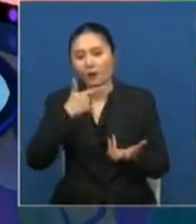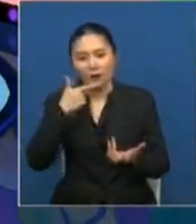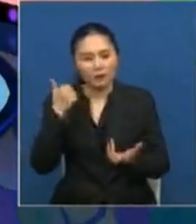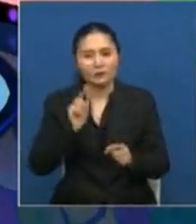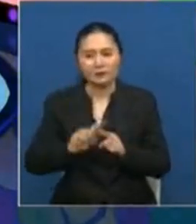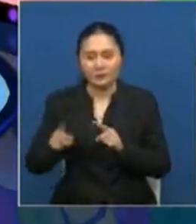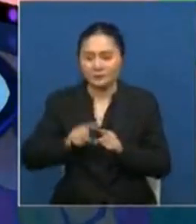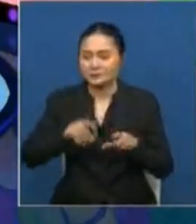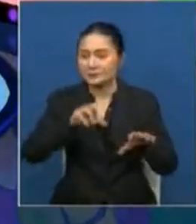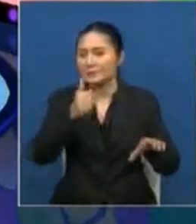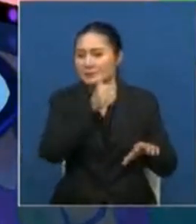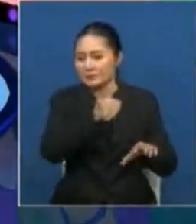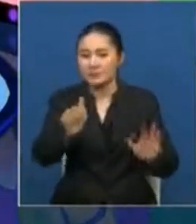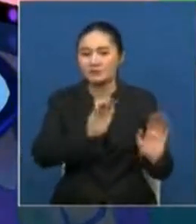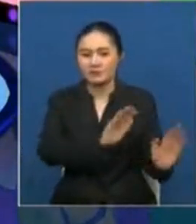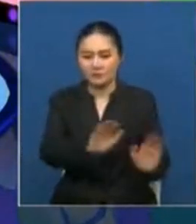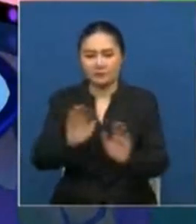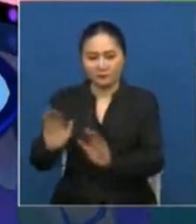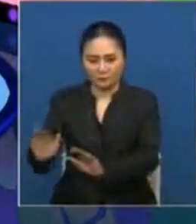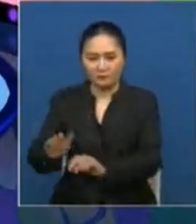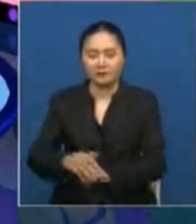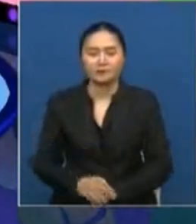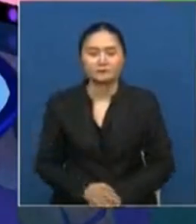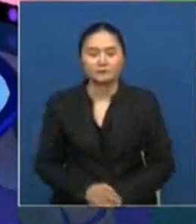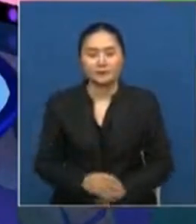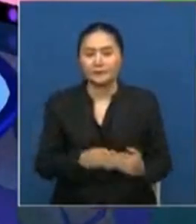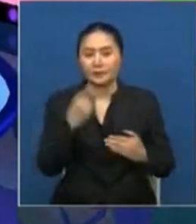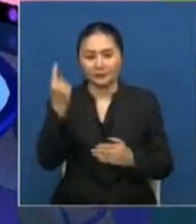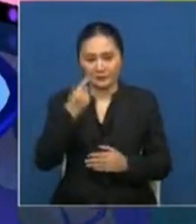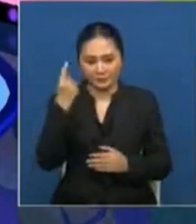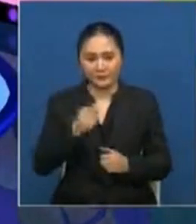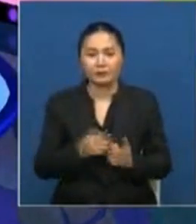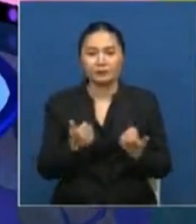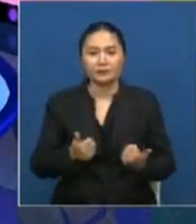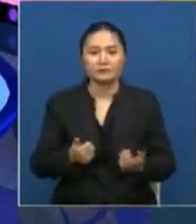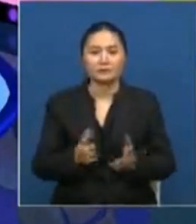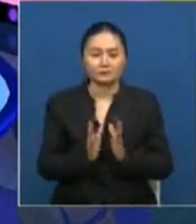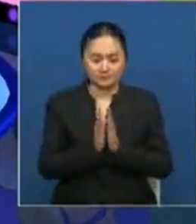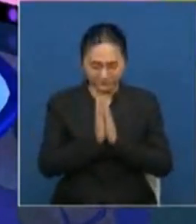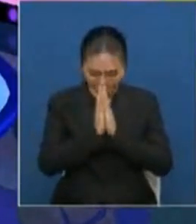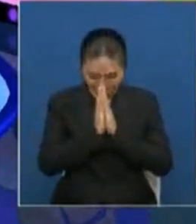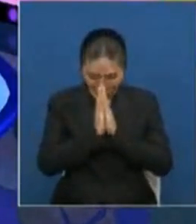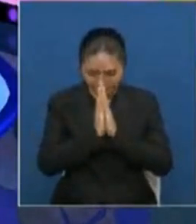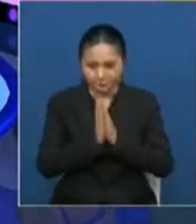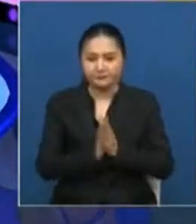สถานที่เด็ดๆมาฝากคุณผู้ชมให้ได้ไปชิมให้ได้ไปเที่ยวกันค่ะวันนี้สวัสดีค่ะ